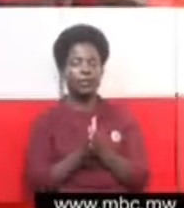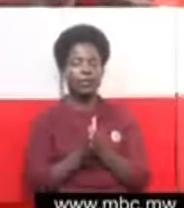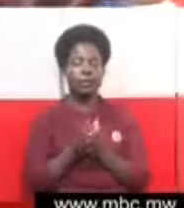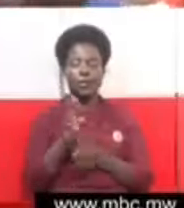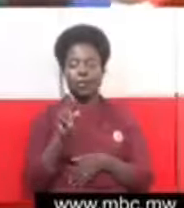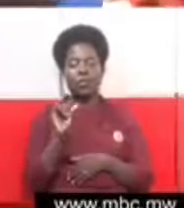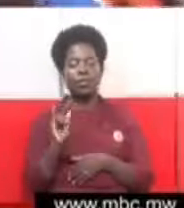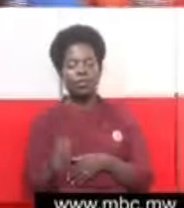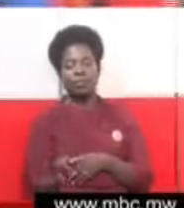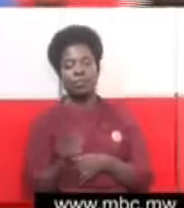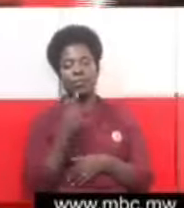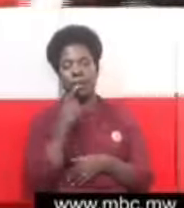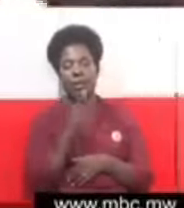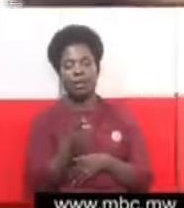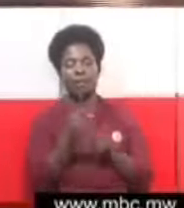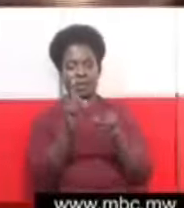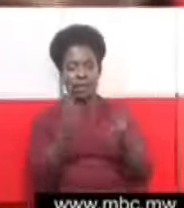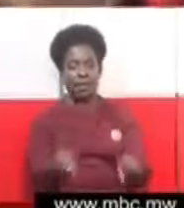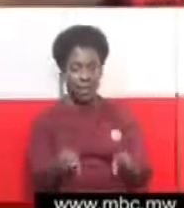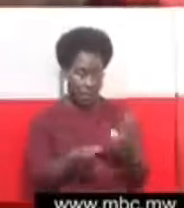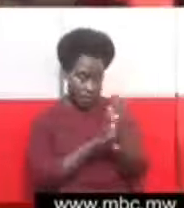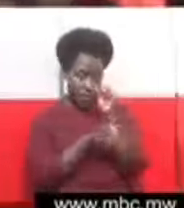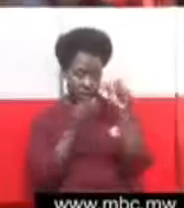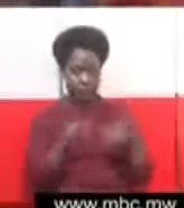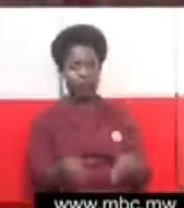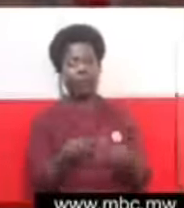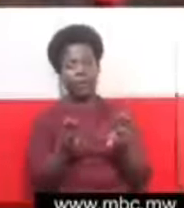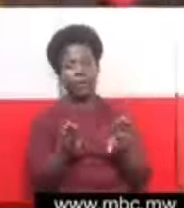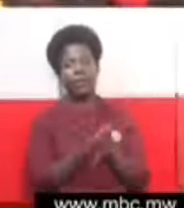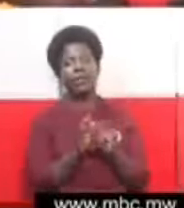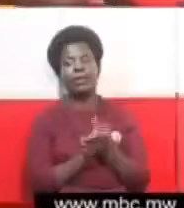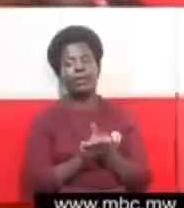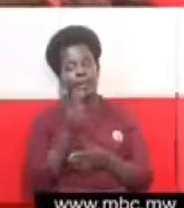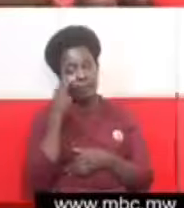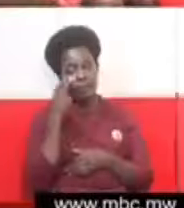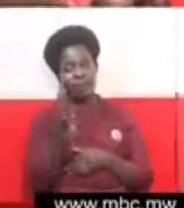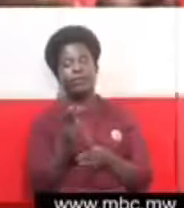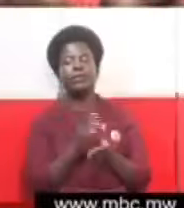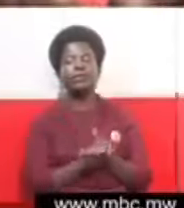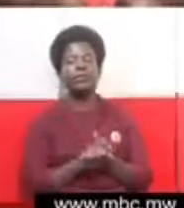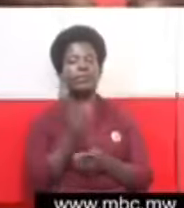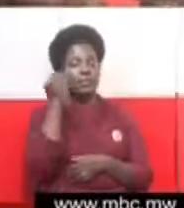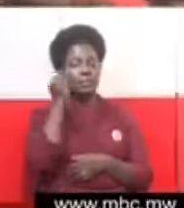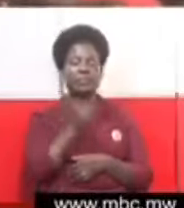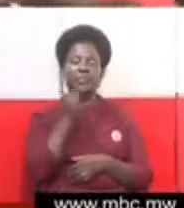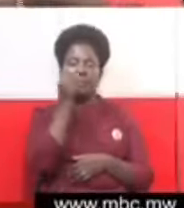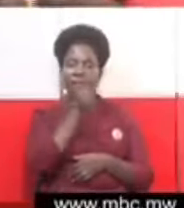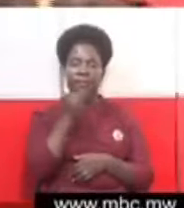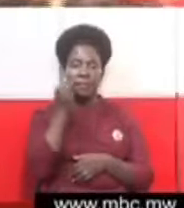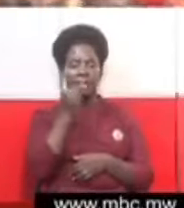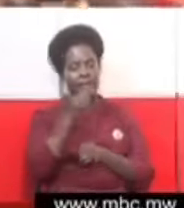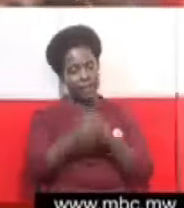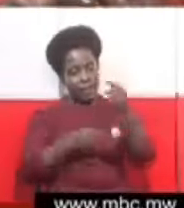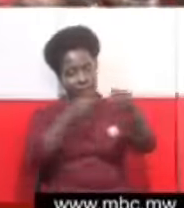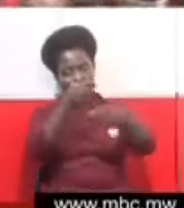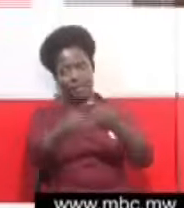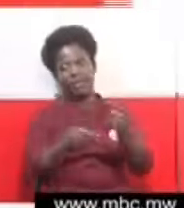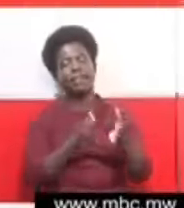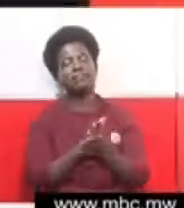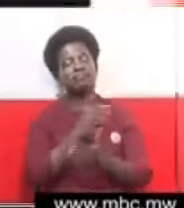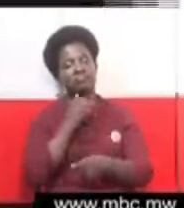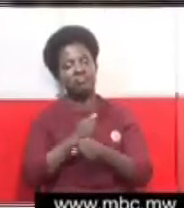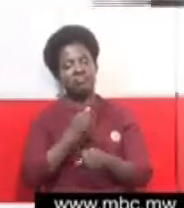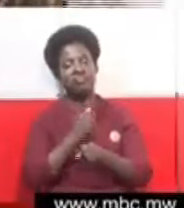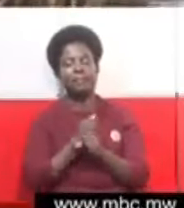Usi watsimikizira anthu mdziko muno kuti masomphenya amalemu Dr. Saulos Kirima apitirira kuwagwiritsa